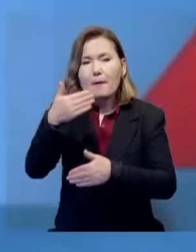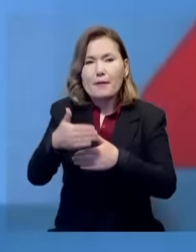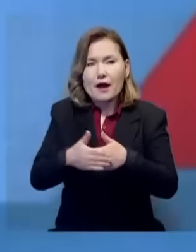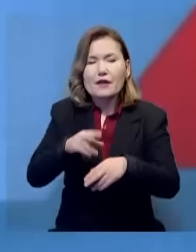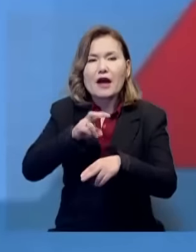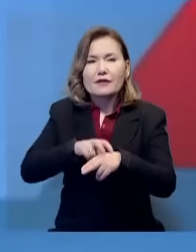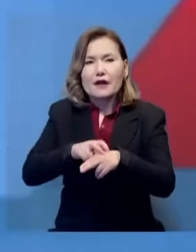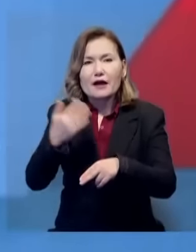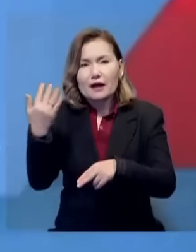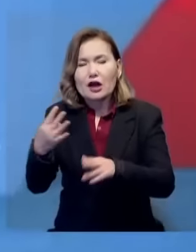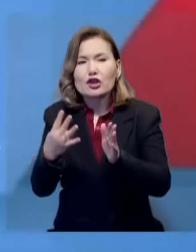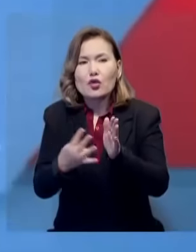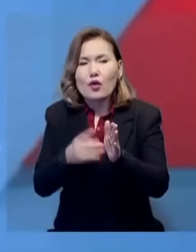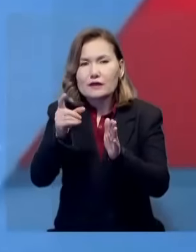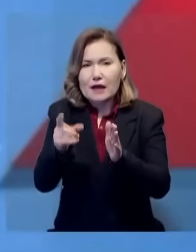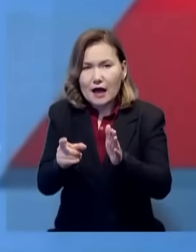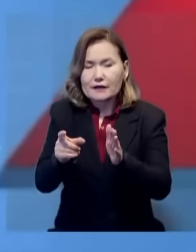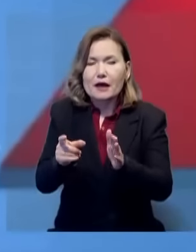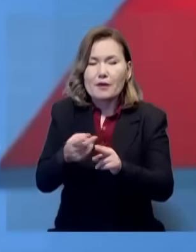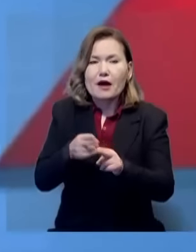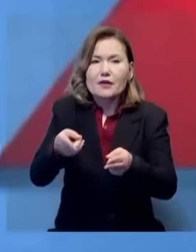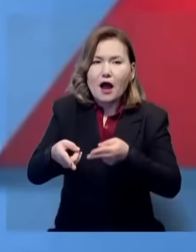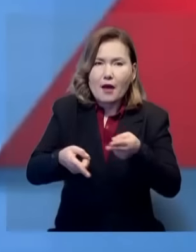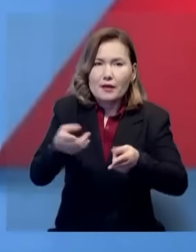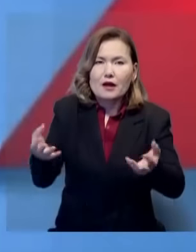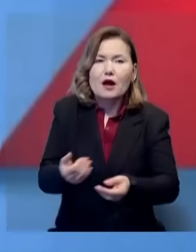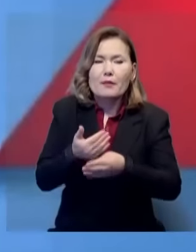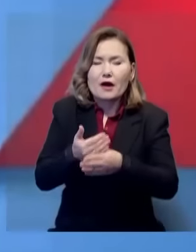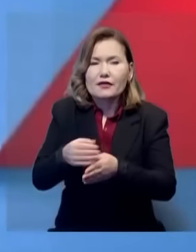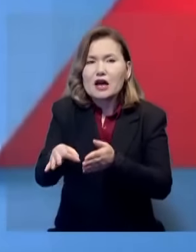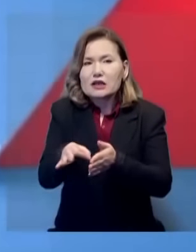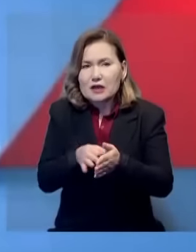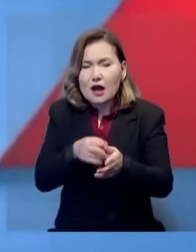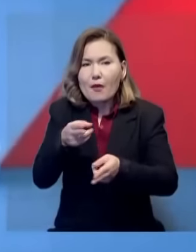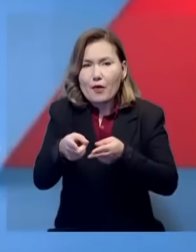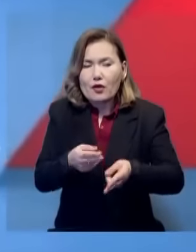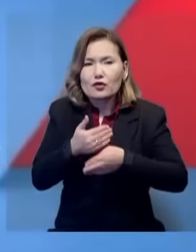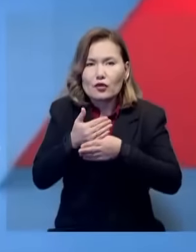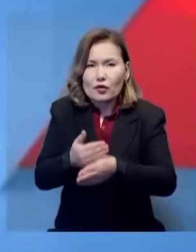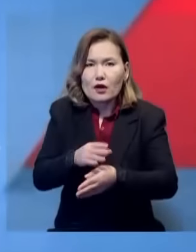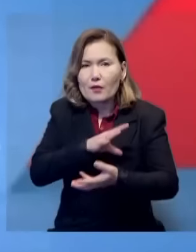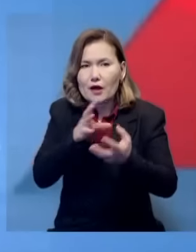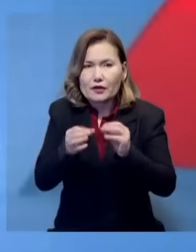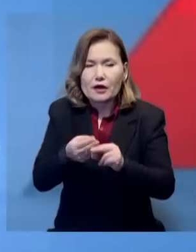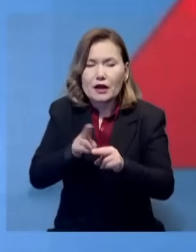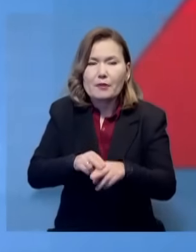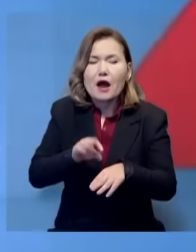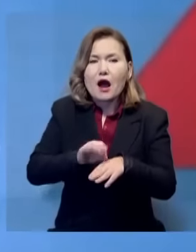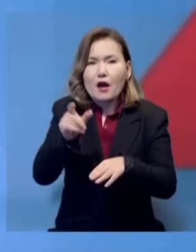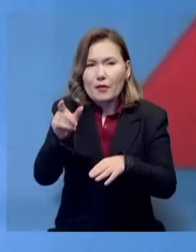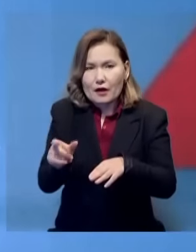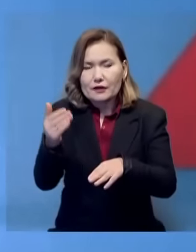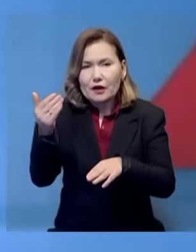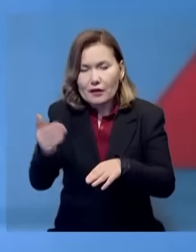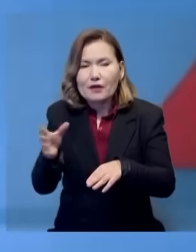дәрігерлер 9 адамның ағзасын алмастырды. Қолайсыз ауа-райы операцияларды дер уақытында жасауға кедергі келтірді. Дегенмен науқастардың қуанышына